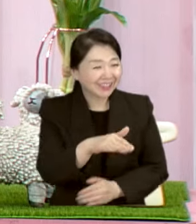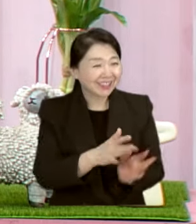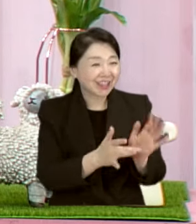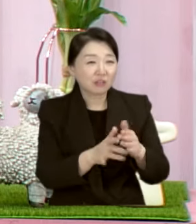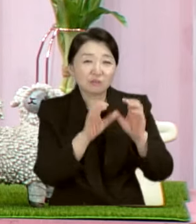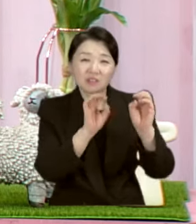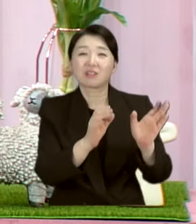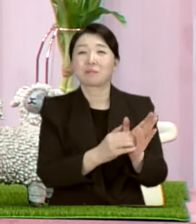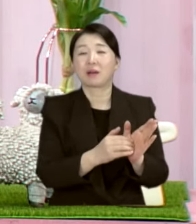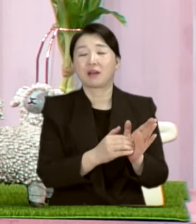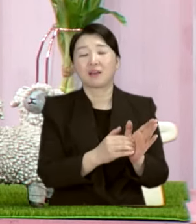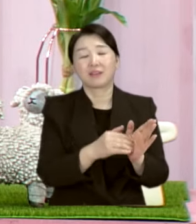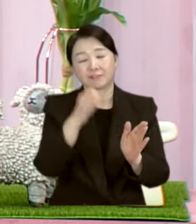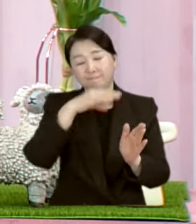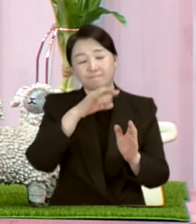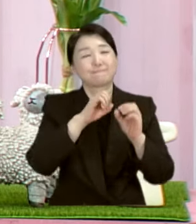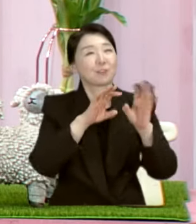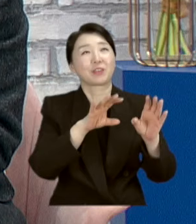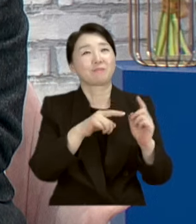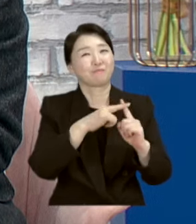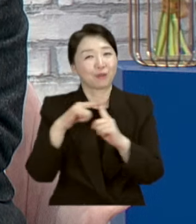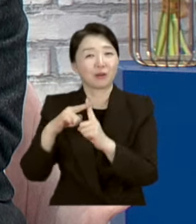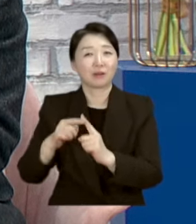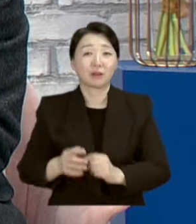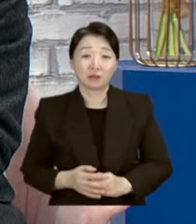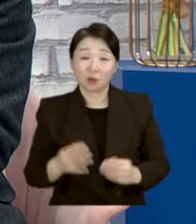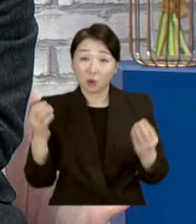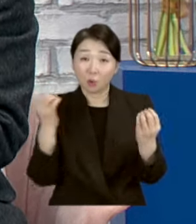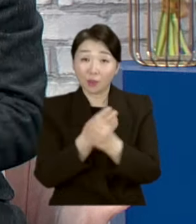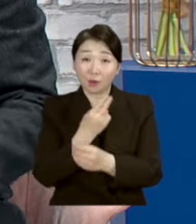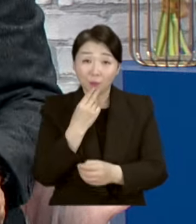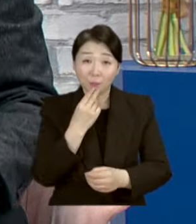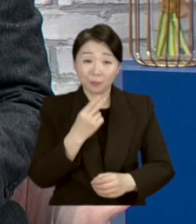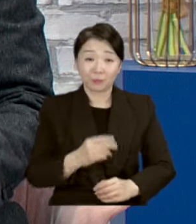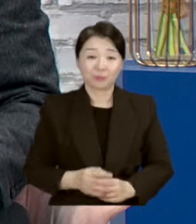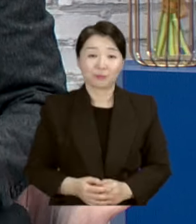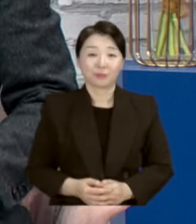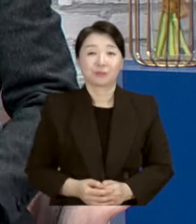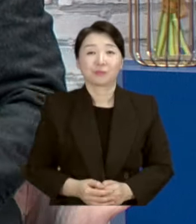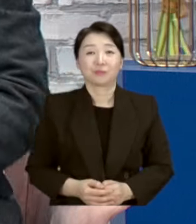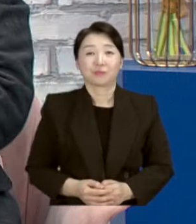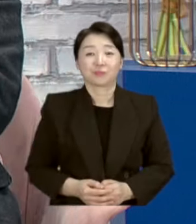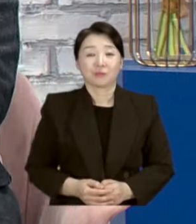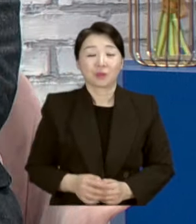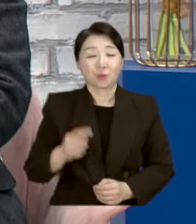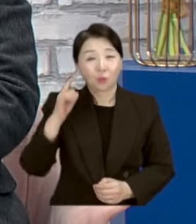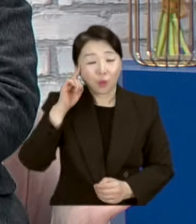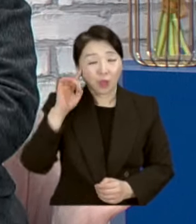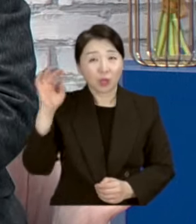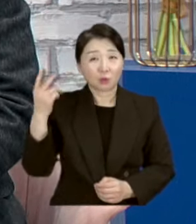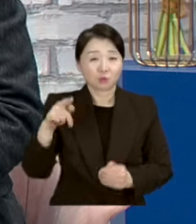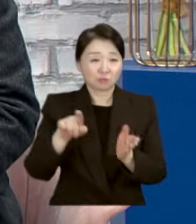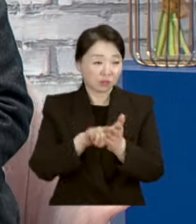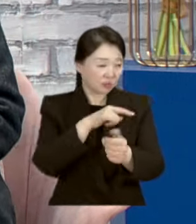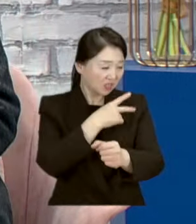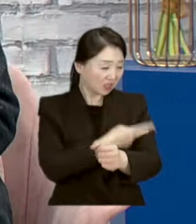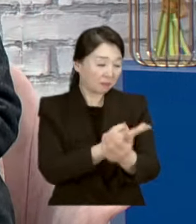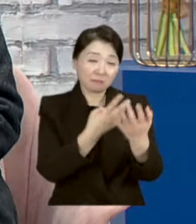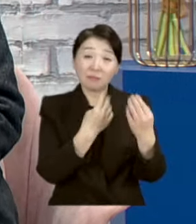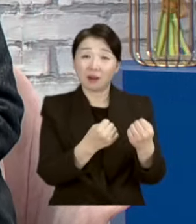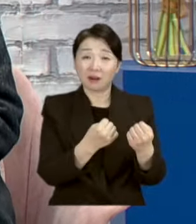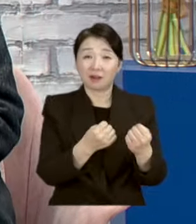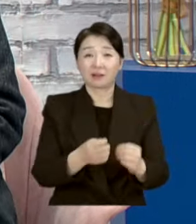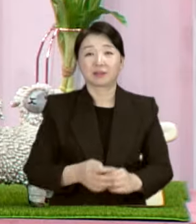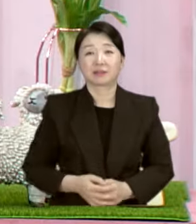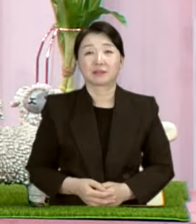없이 예수님을 전하면서 전도하고 있습니다. 예. 오해받거나 그러진 않았어요? 혹시 저 무슨 요새 이단들이 하도 설쳐대니까.